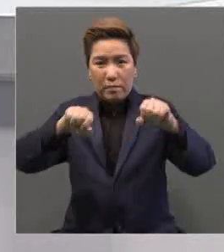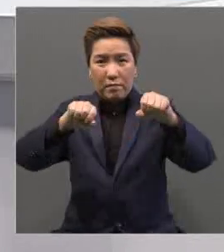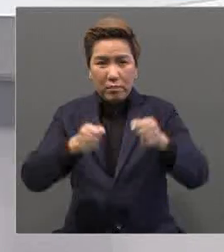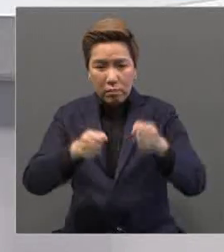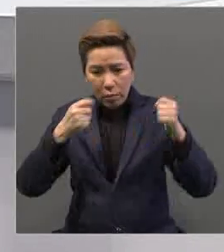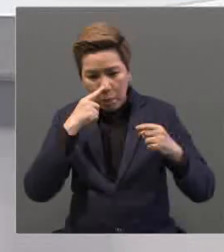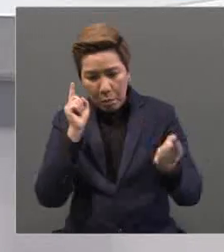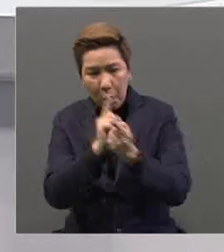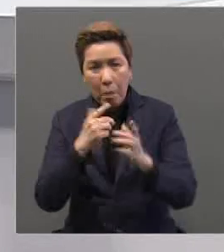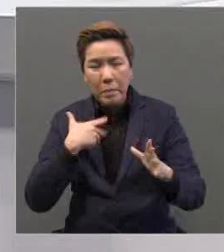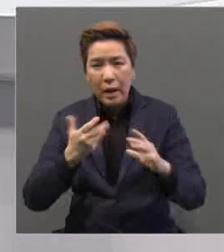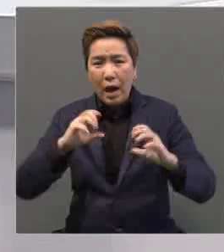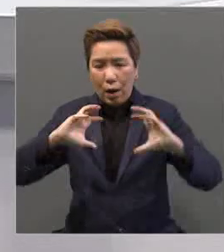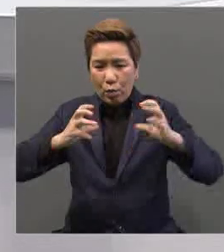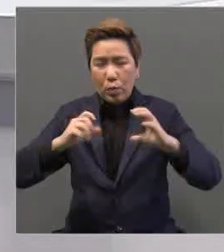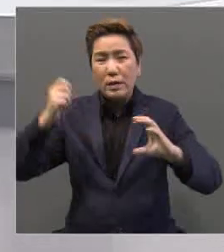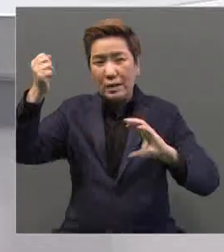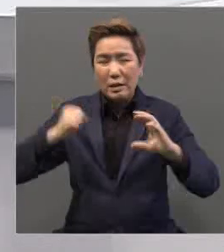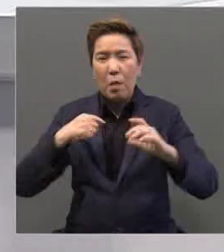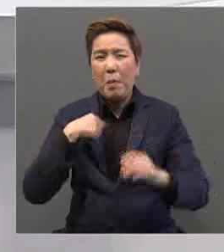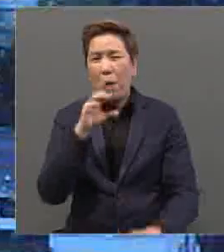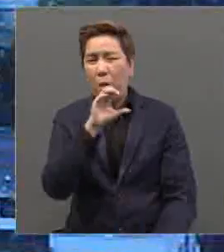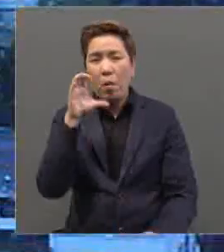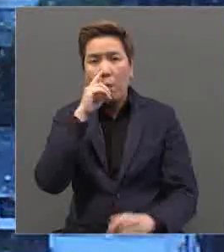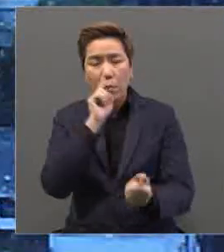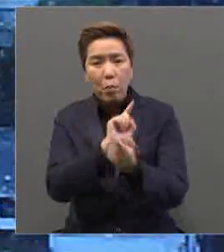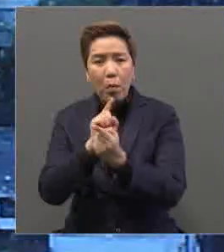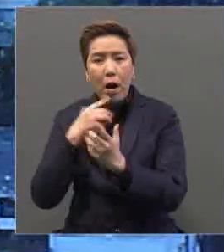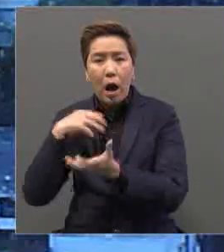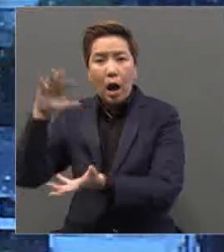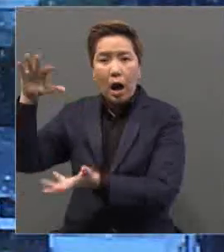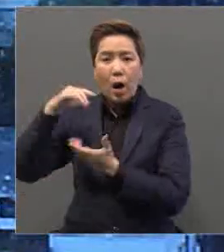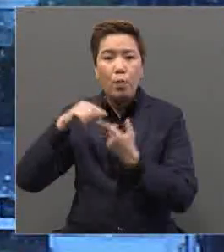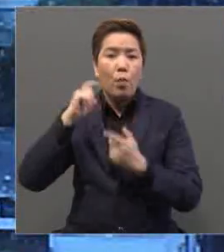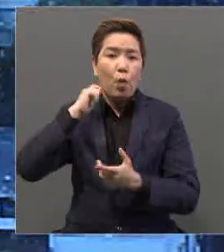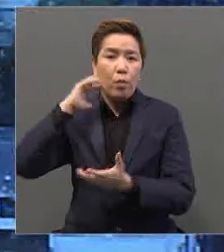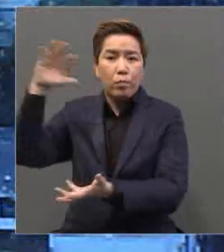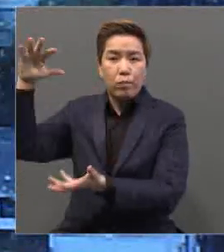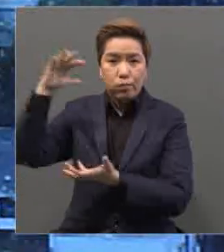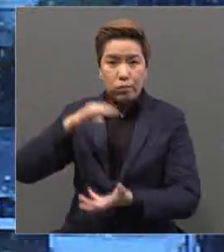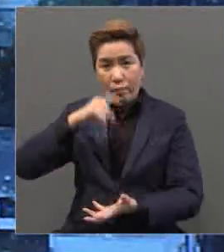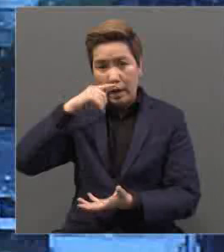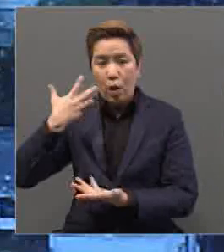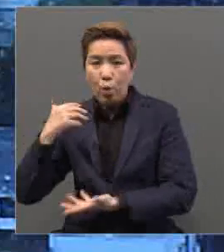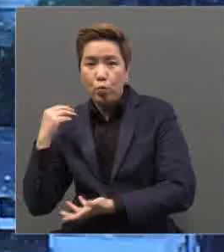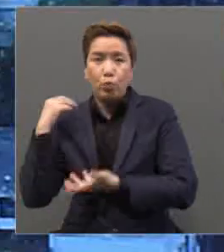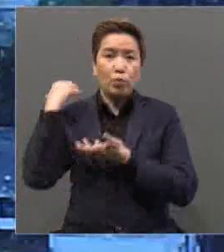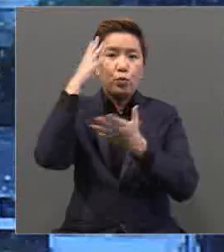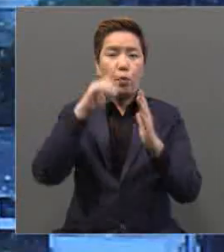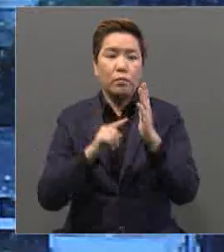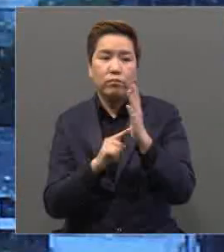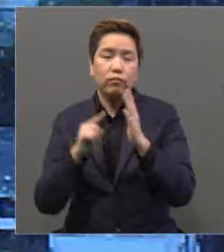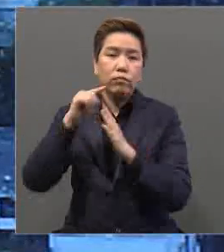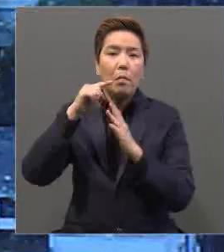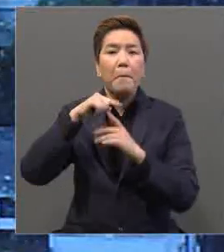แล้วก็รูเล็ตได้นะคะเกือบ100ตู้เลยทีเดียวโดยพบว่าได้นำเข้ามาจากฮ่องกงและเตรียมจะส่งออกไปที่ประเ